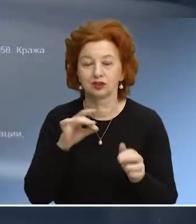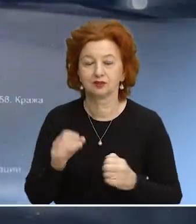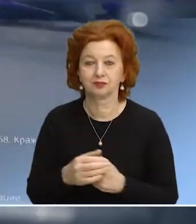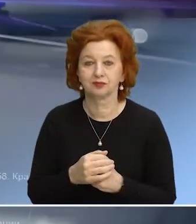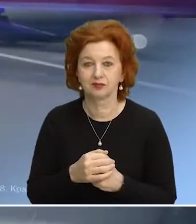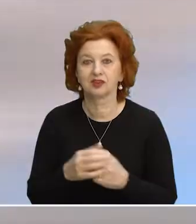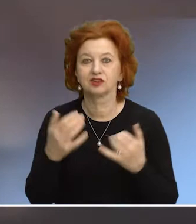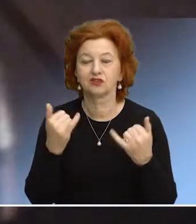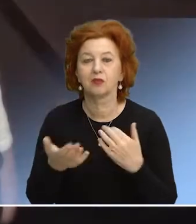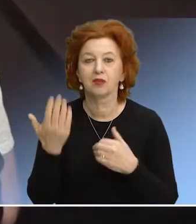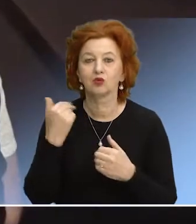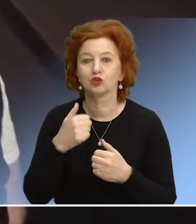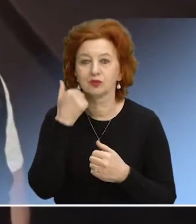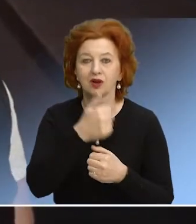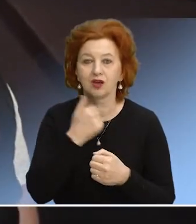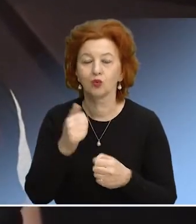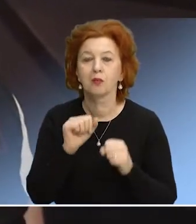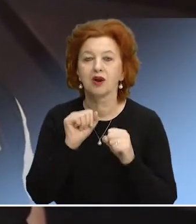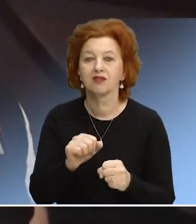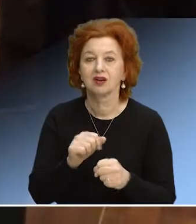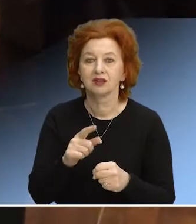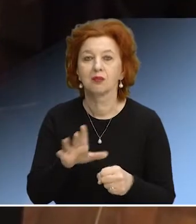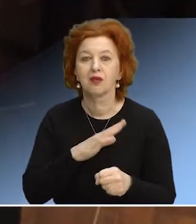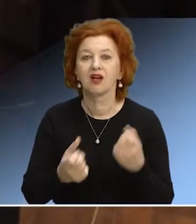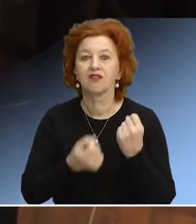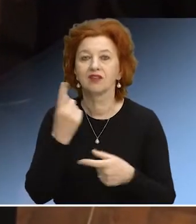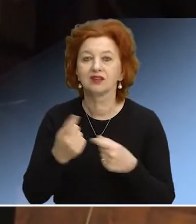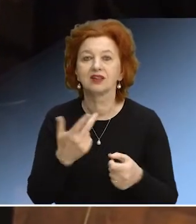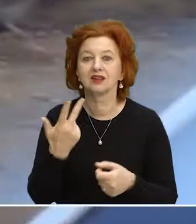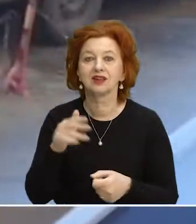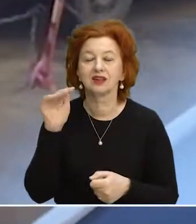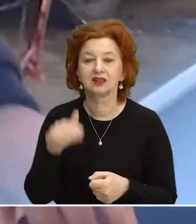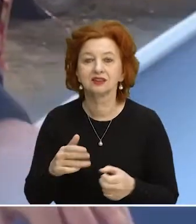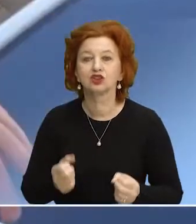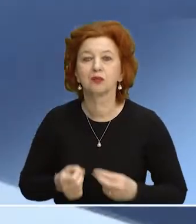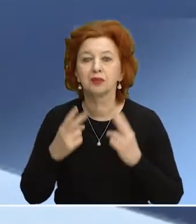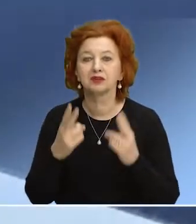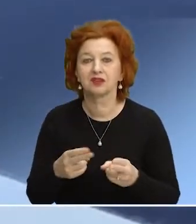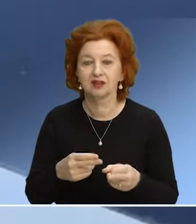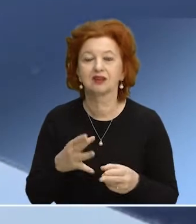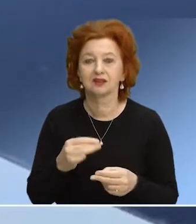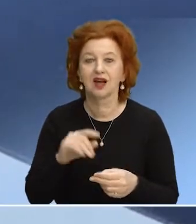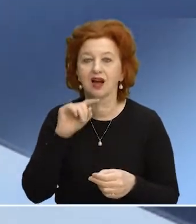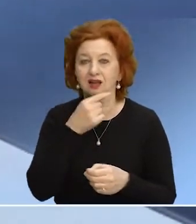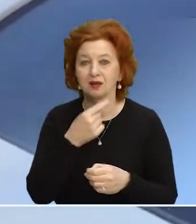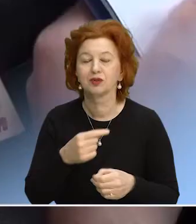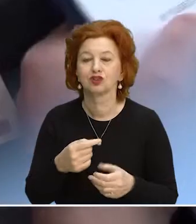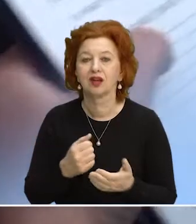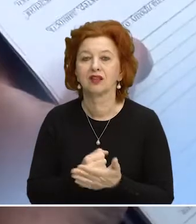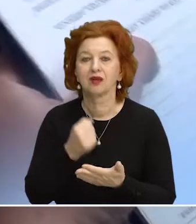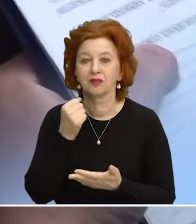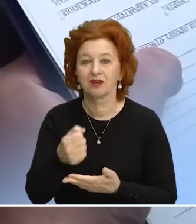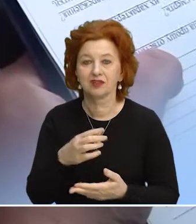следующего сюжета. В минувшем году правоохранительными органами было выявлено более 3000 преступлений экономической